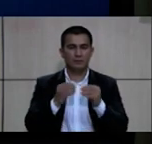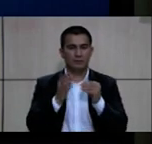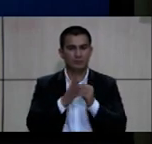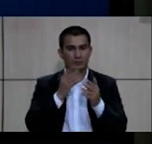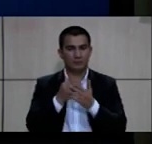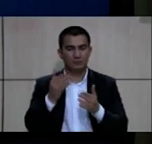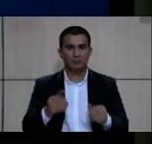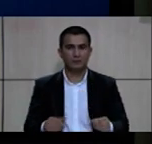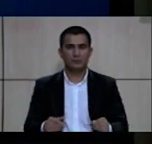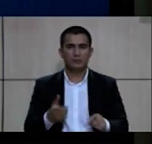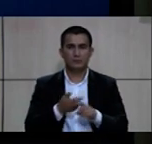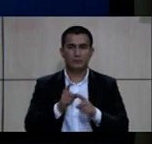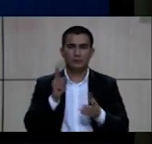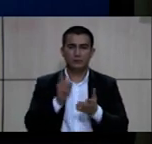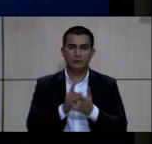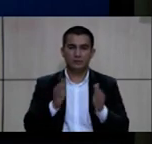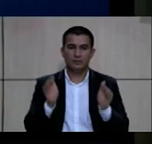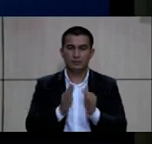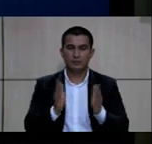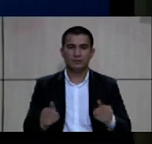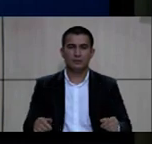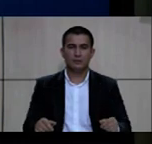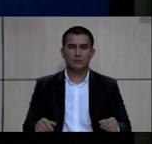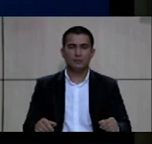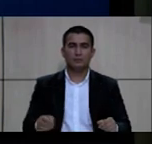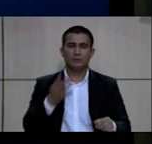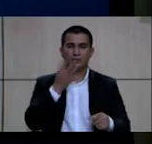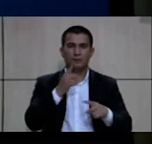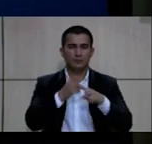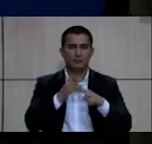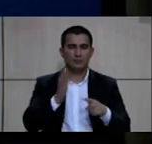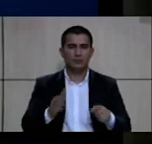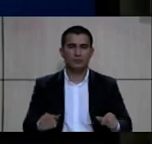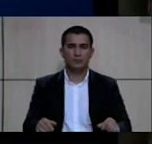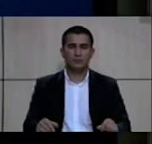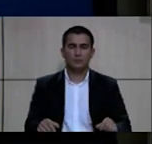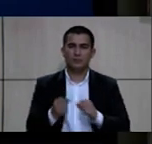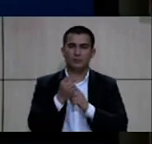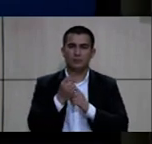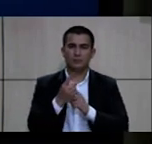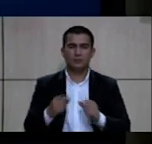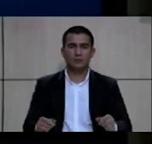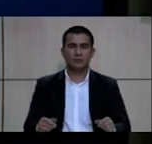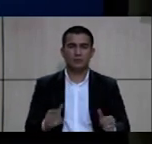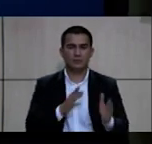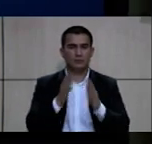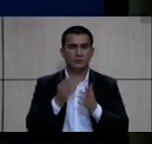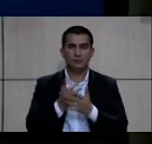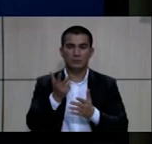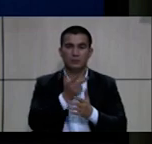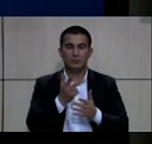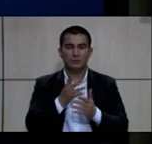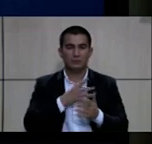esa albatta kichik bo'lar ekan 4 qo'shilgan 11 dan. Demek bu uchala